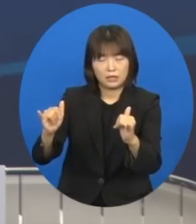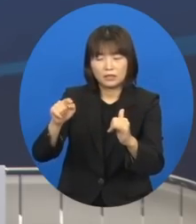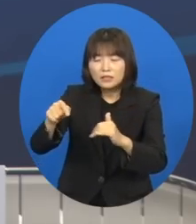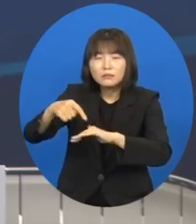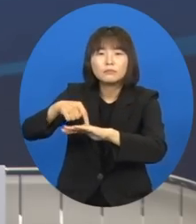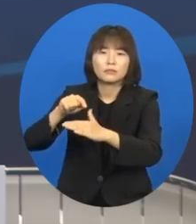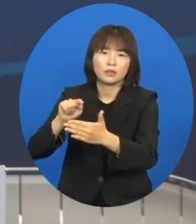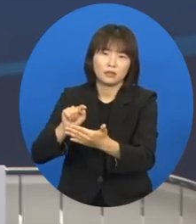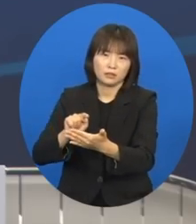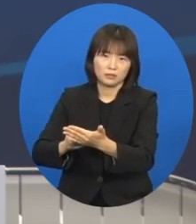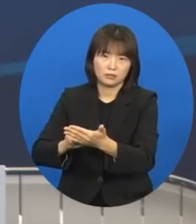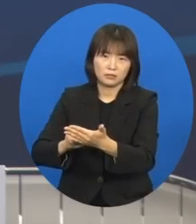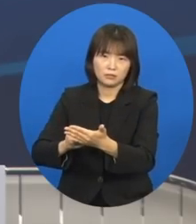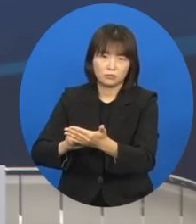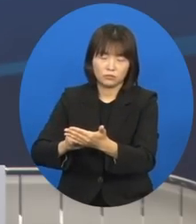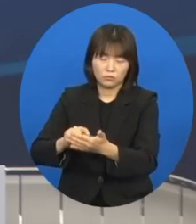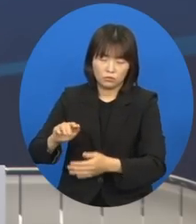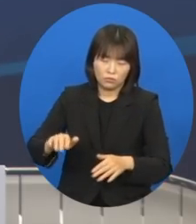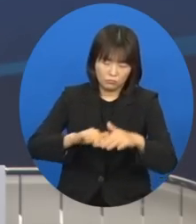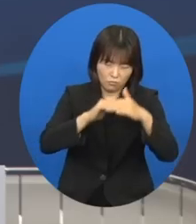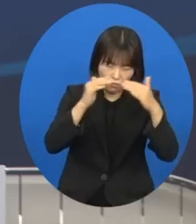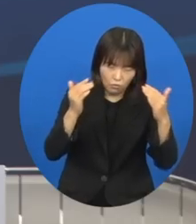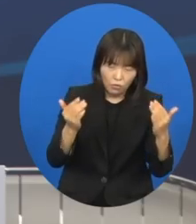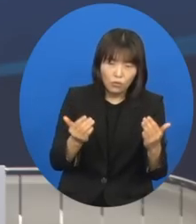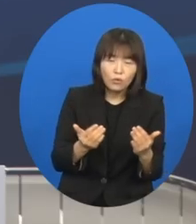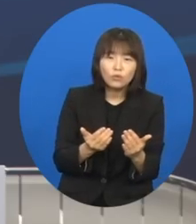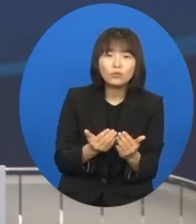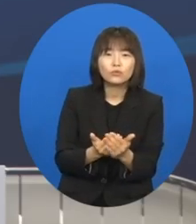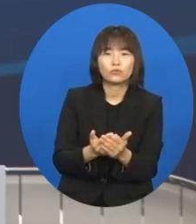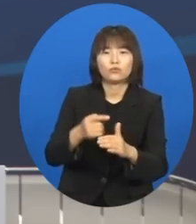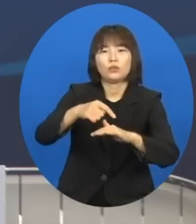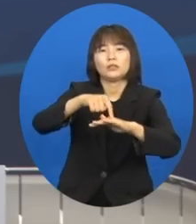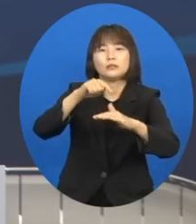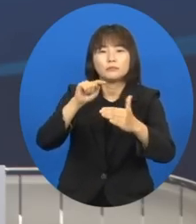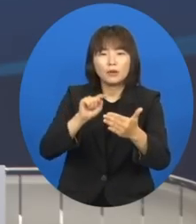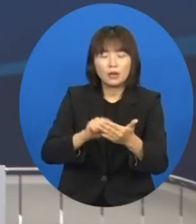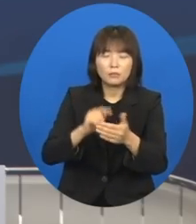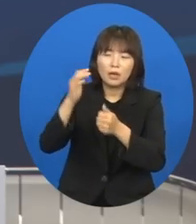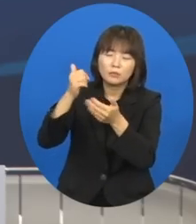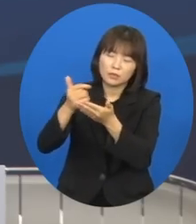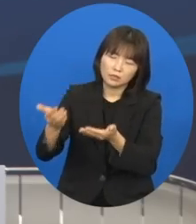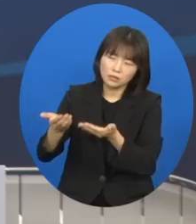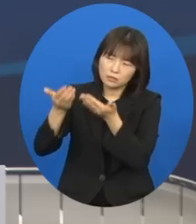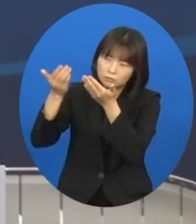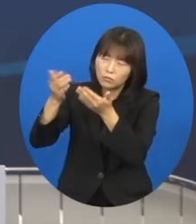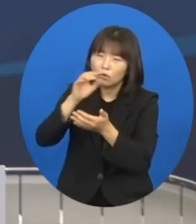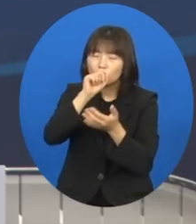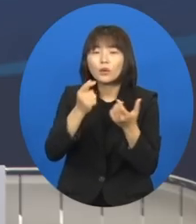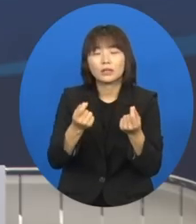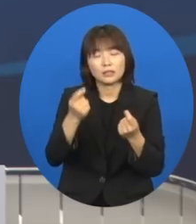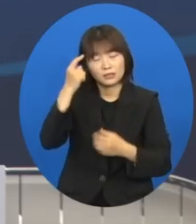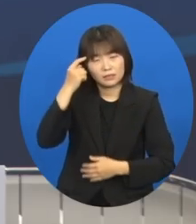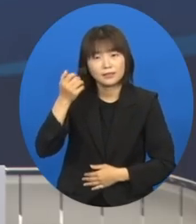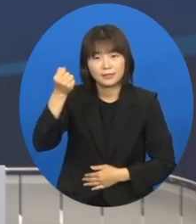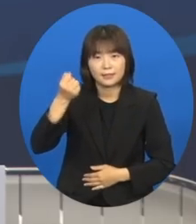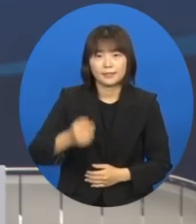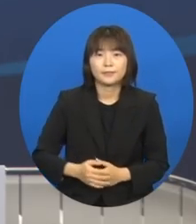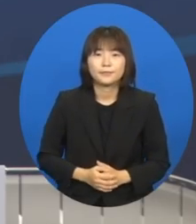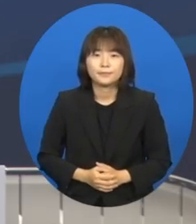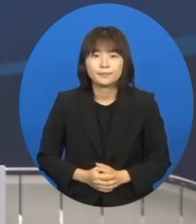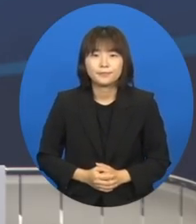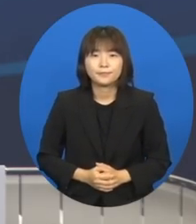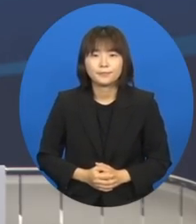심령을 우리 모두의 그 마음을 하나님께 좀 올려드렸으면 좋겠다라는 생각이 좀 들었습니다.